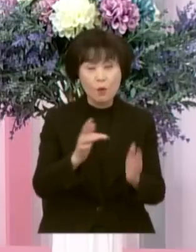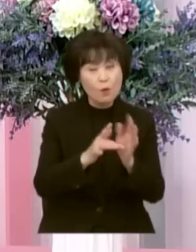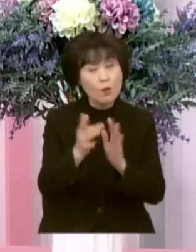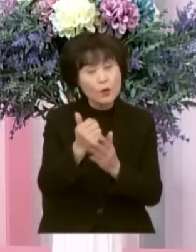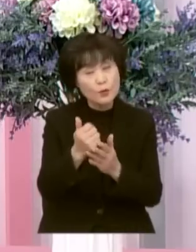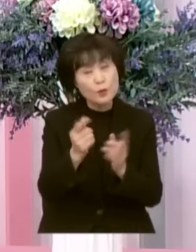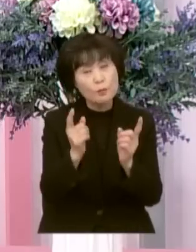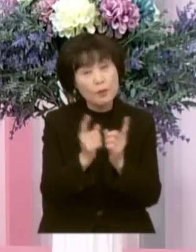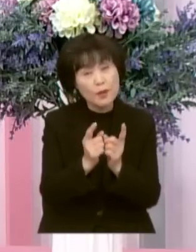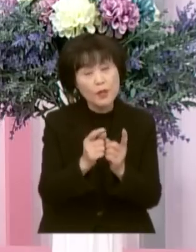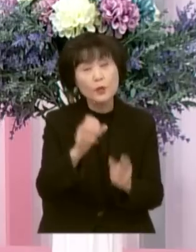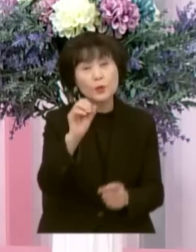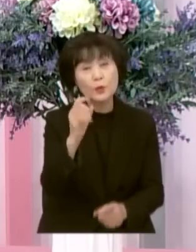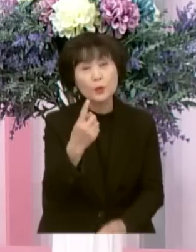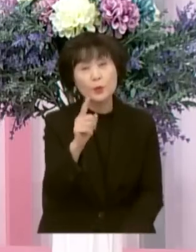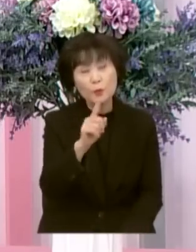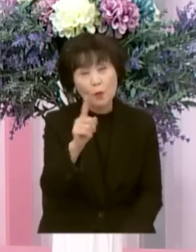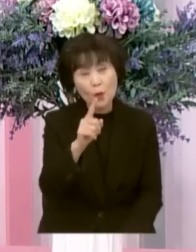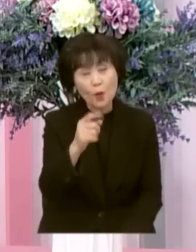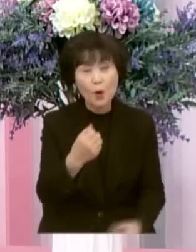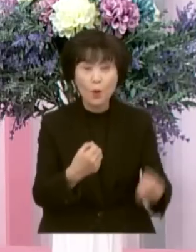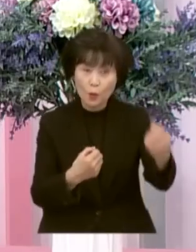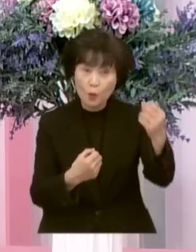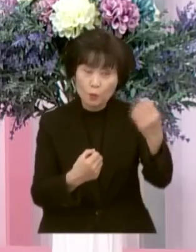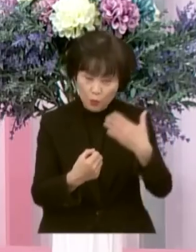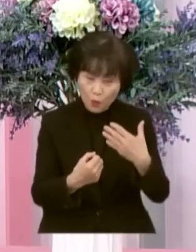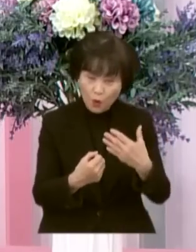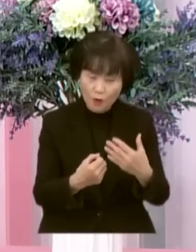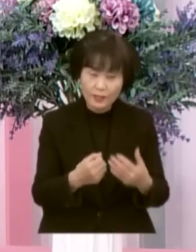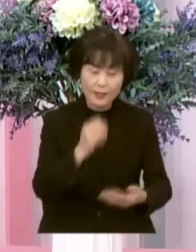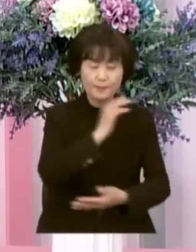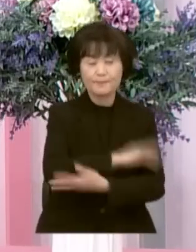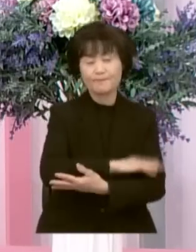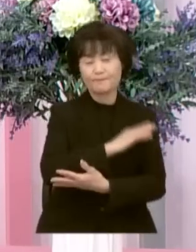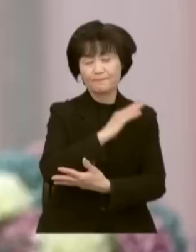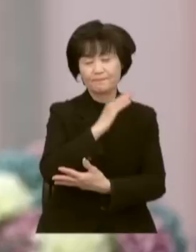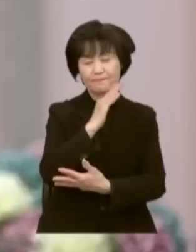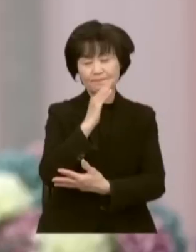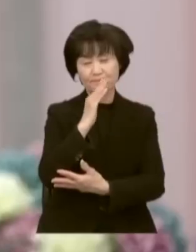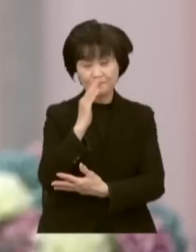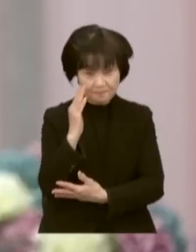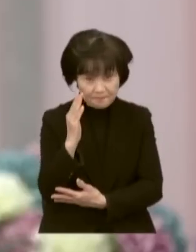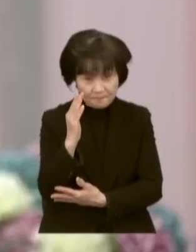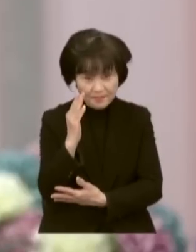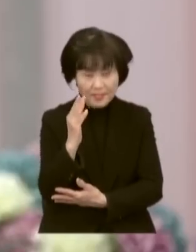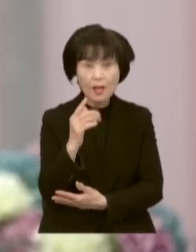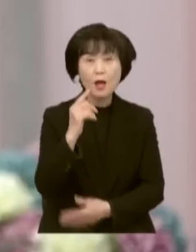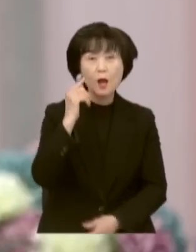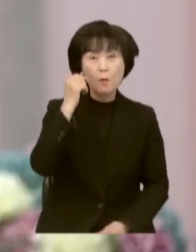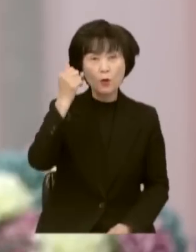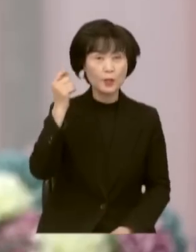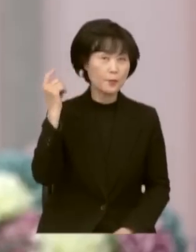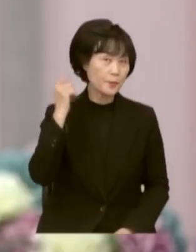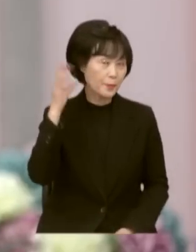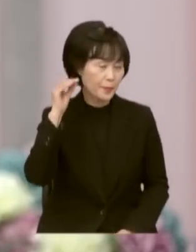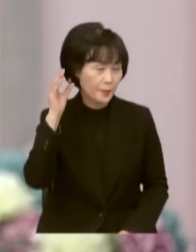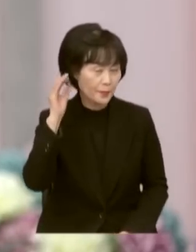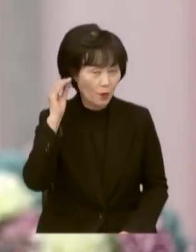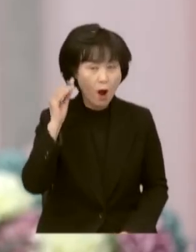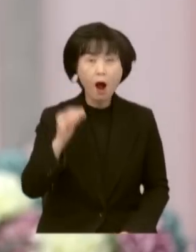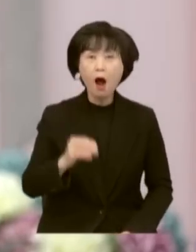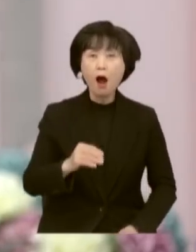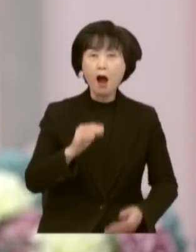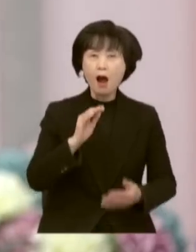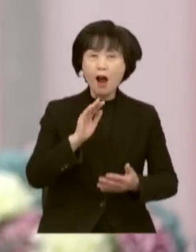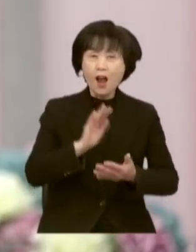이렇게 물어보시는 거죠. 그래서 제가 이제 쭉 이렇게 스토리를. 브리핑을 해드린 거예요. 그랬더니 목사님께서 아주